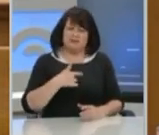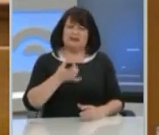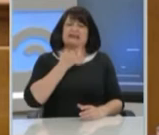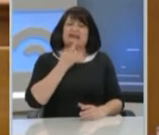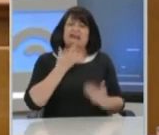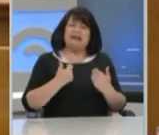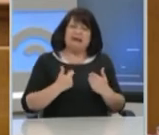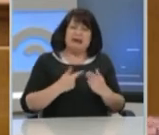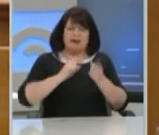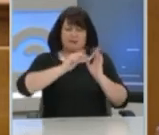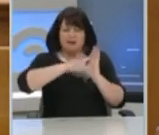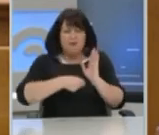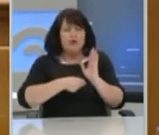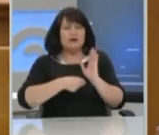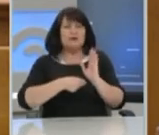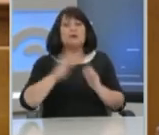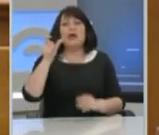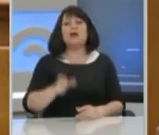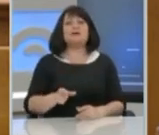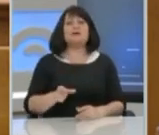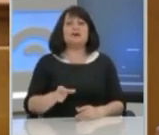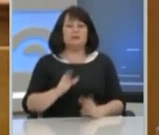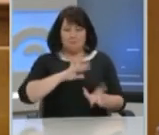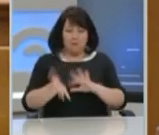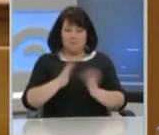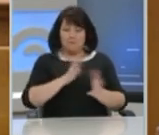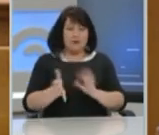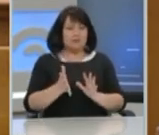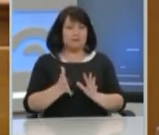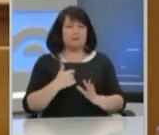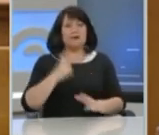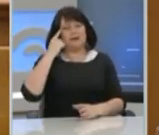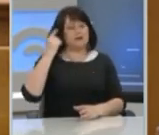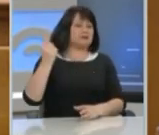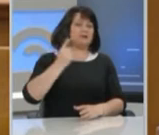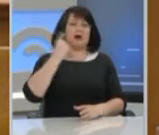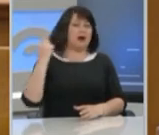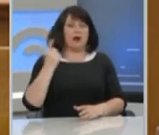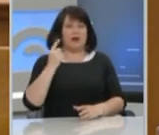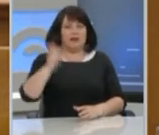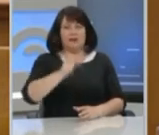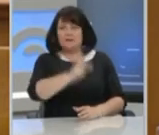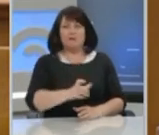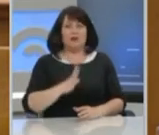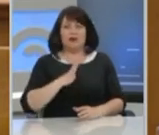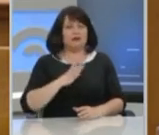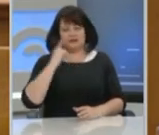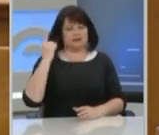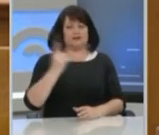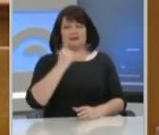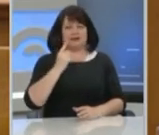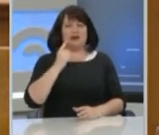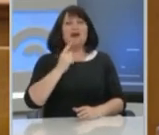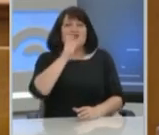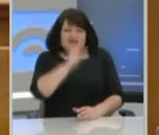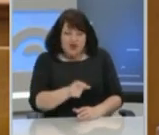αλλάζετε τόσο γρήγορα αφήγημα και θέσεις, που στο τέλος ζαλίζετε και εμάς, ζαλίζετε και τους πολίτες, αλλά θα ζαλιστείτε κι